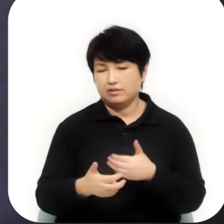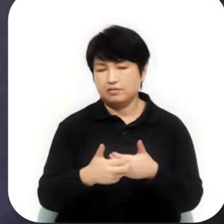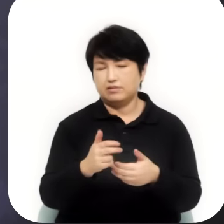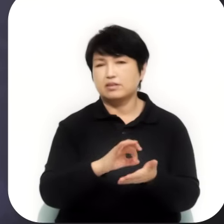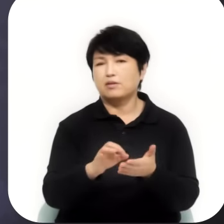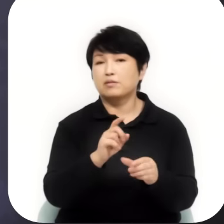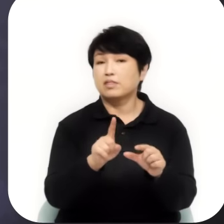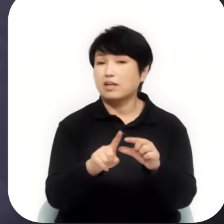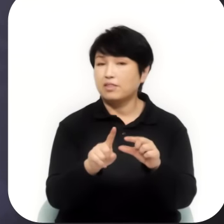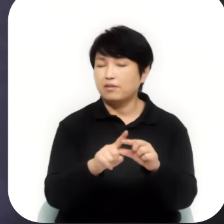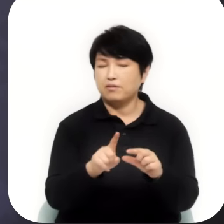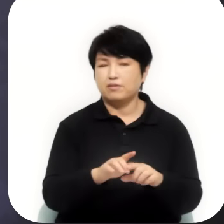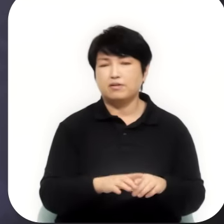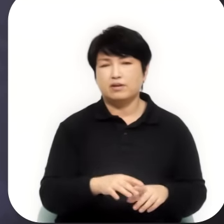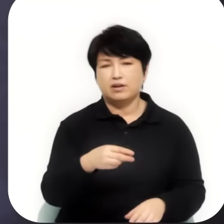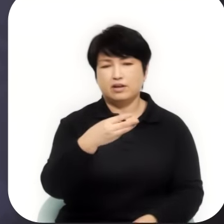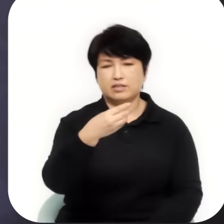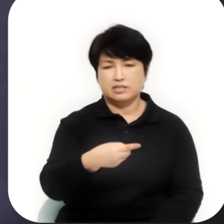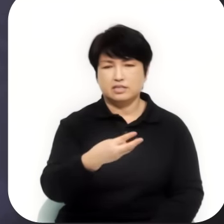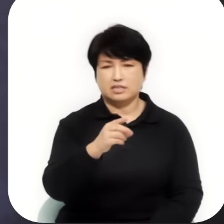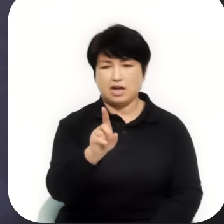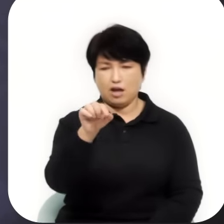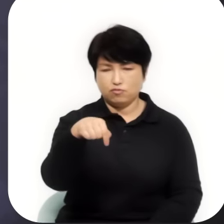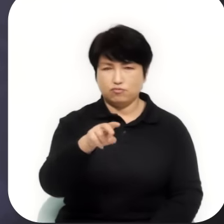그래요. 자라보고 놀란 가슴,